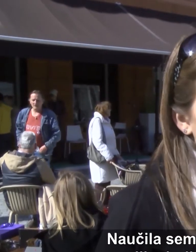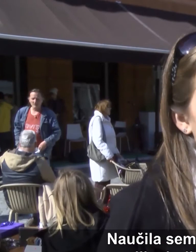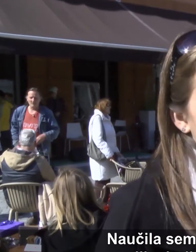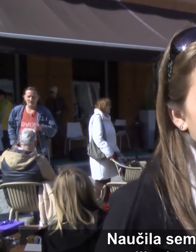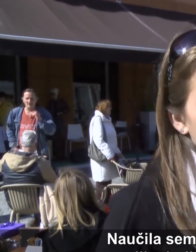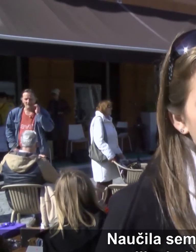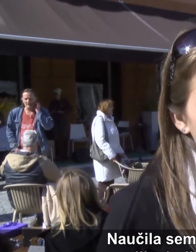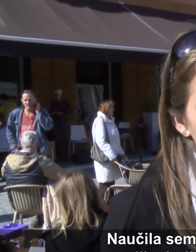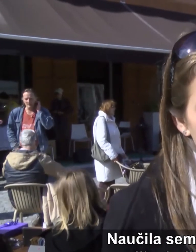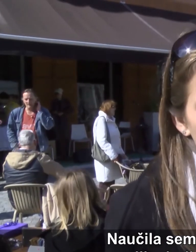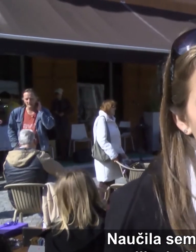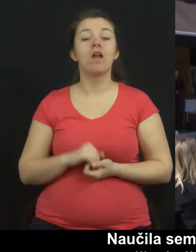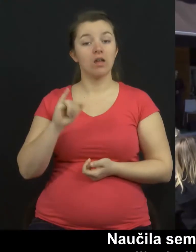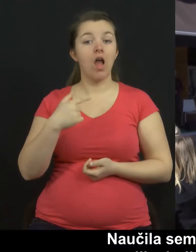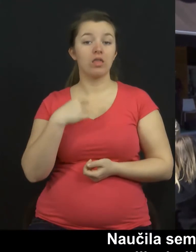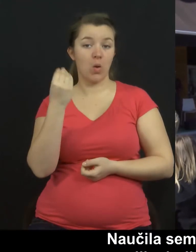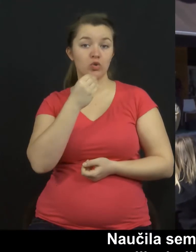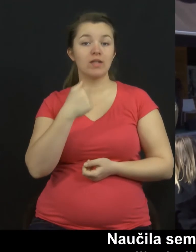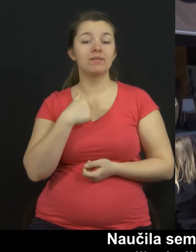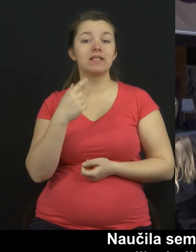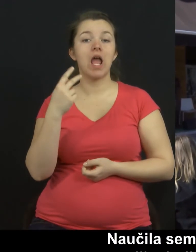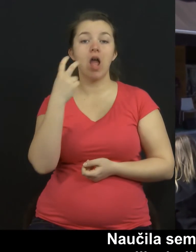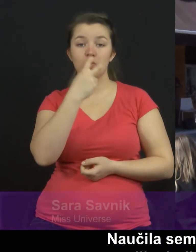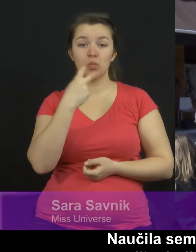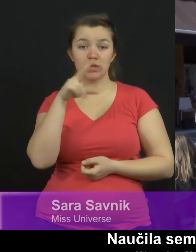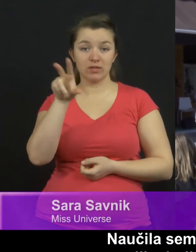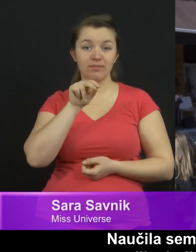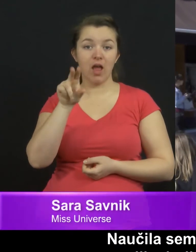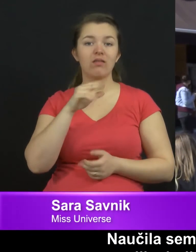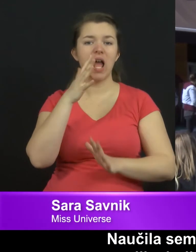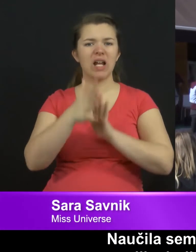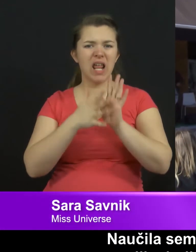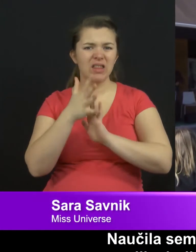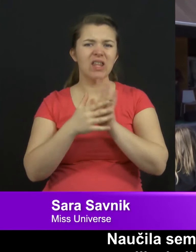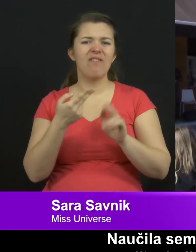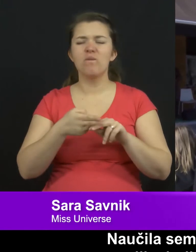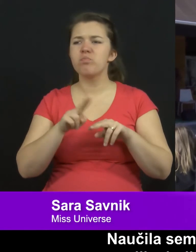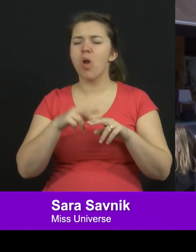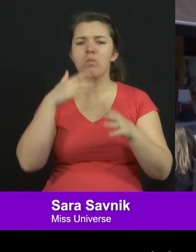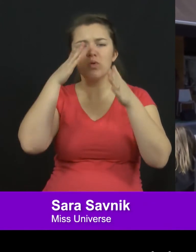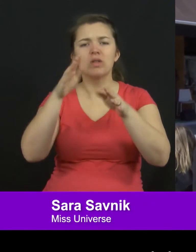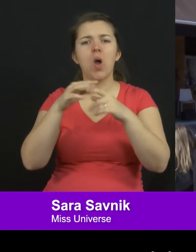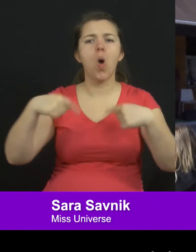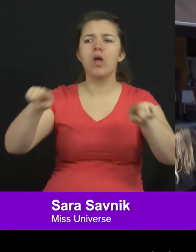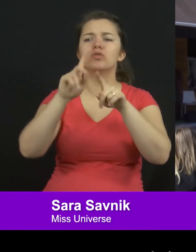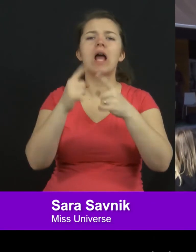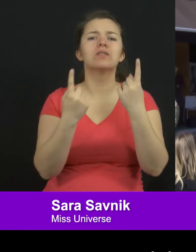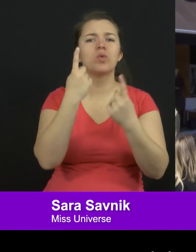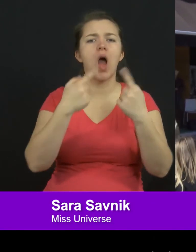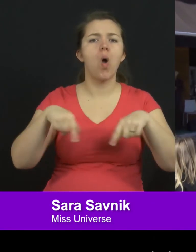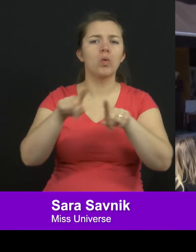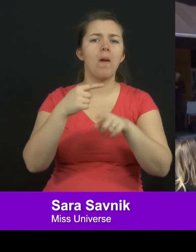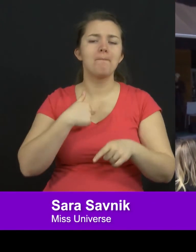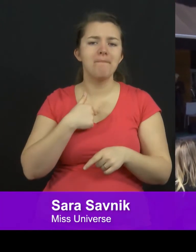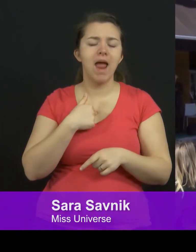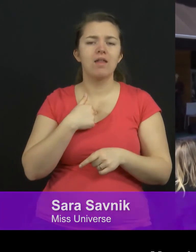Ja, tako je. Naučila sem se brati iz ustnic, kretnje, veliko bolj sem bila pozorna na okolico, kaj se dogaja